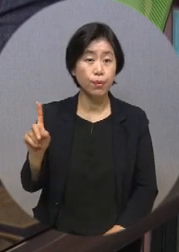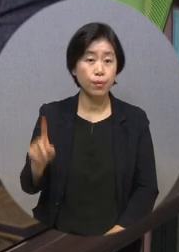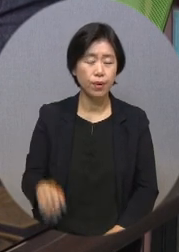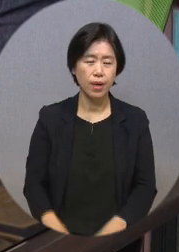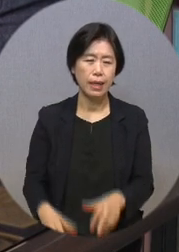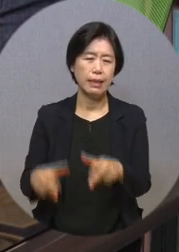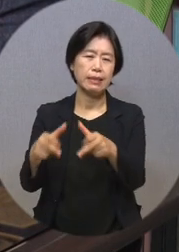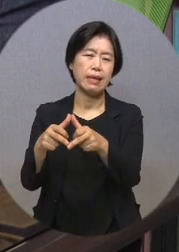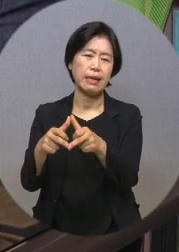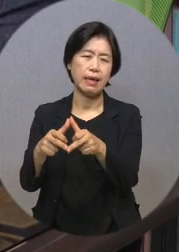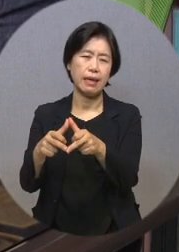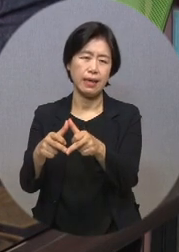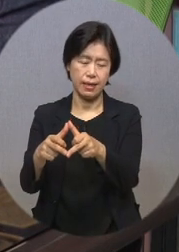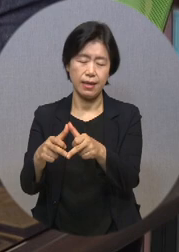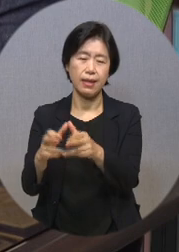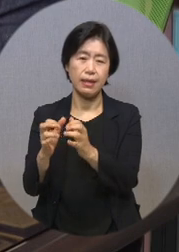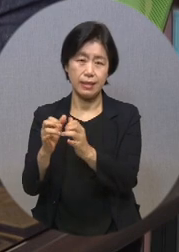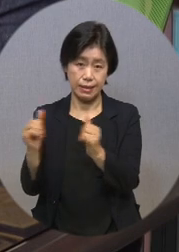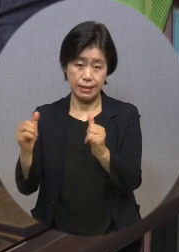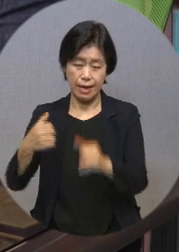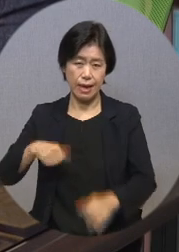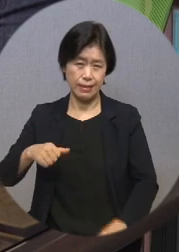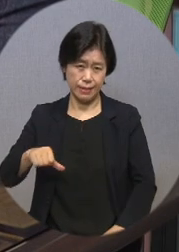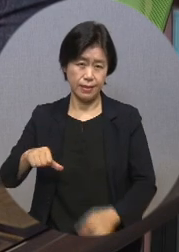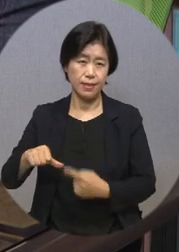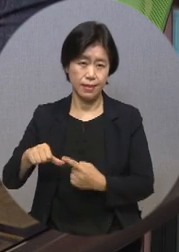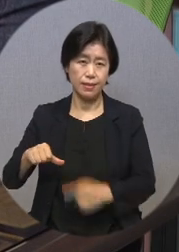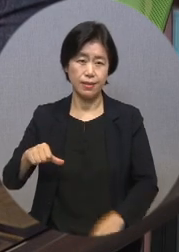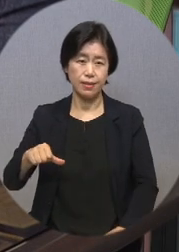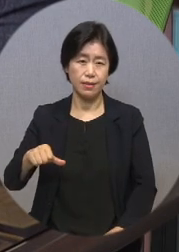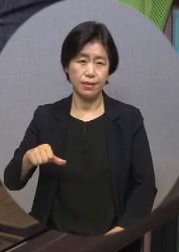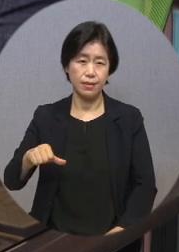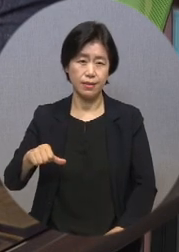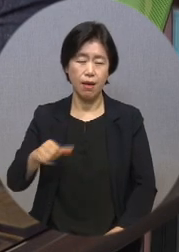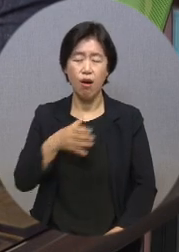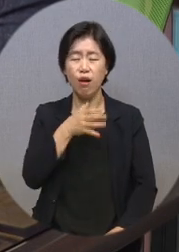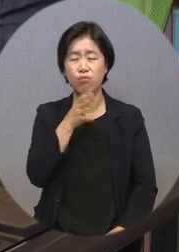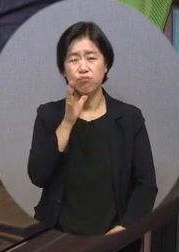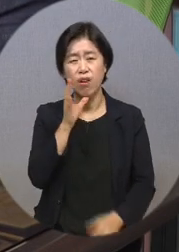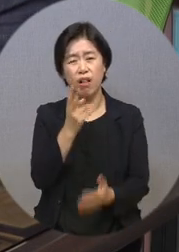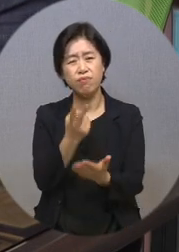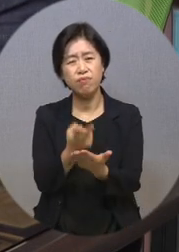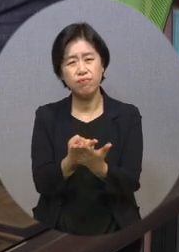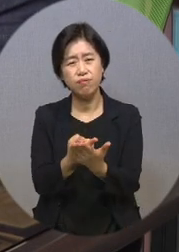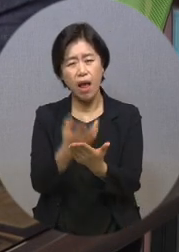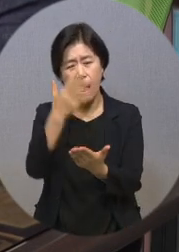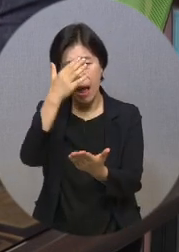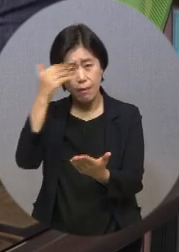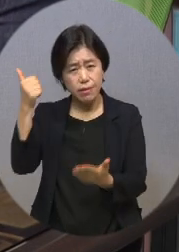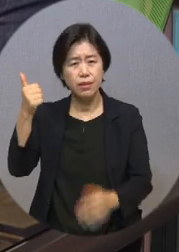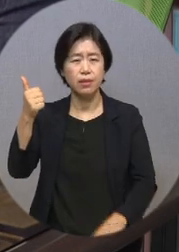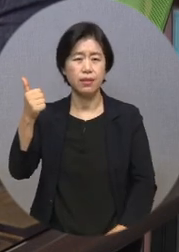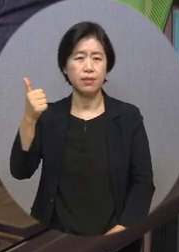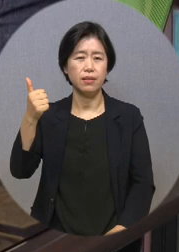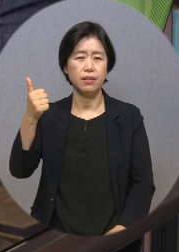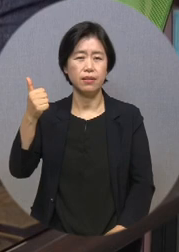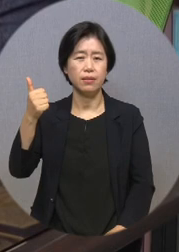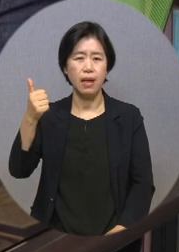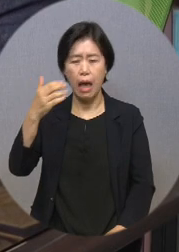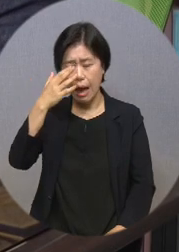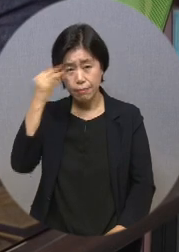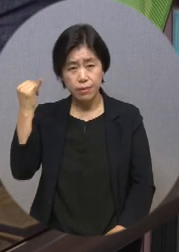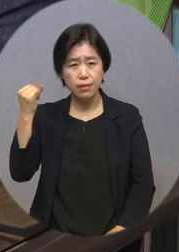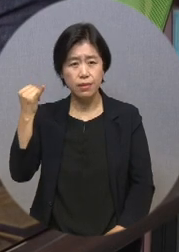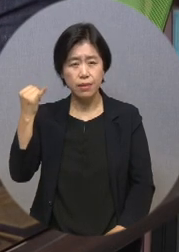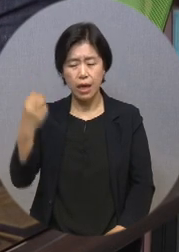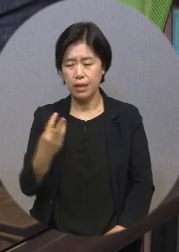장애를 갖고 있는 그 아들과 또 노안으로 늘 누워만 계시는 할아버지, 또 할머니 세